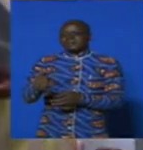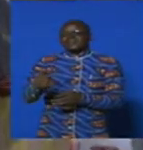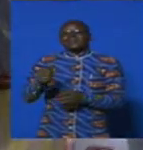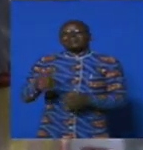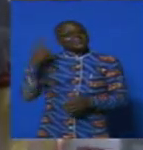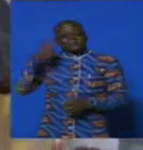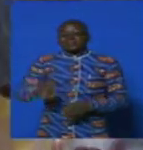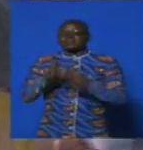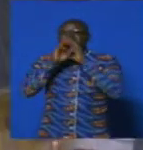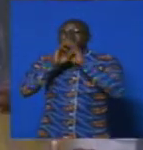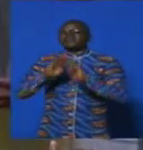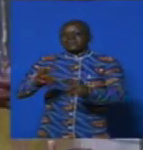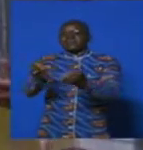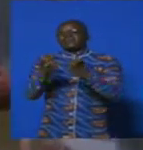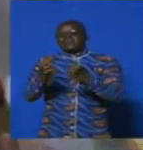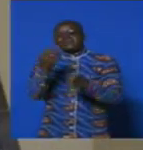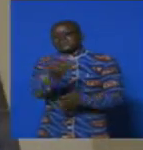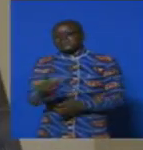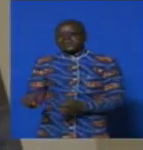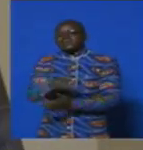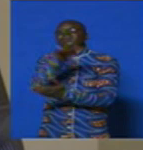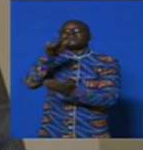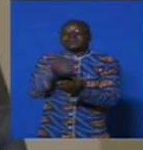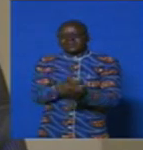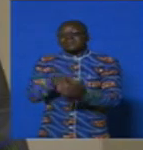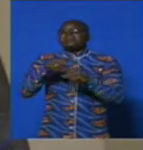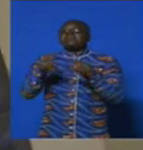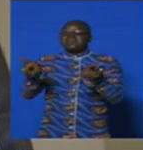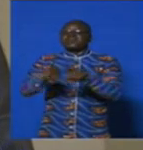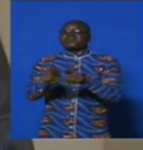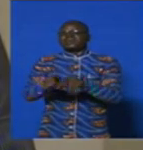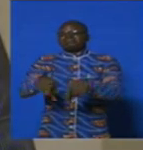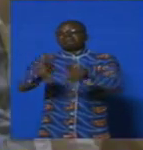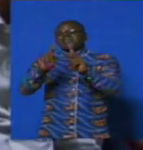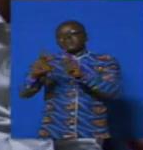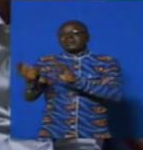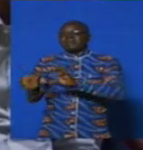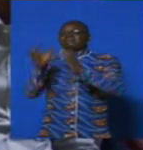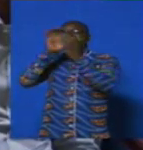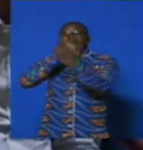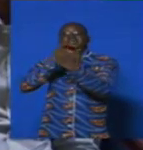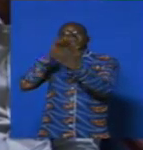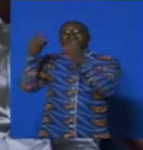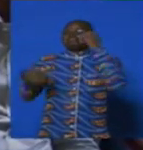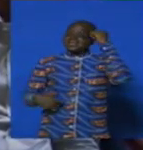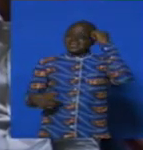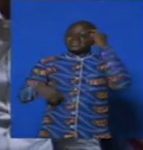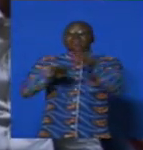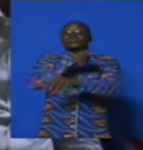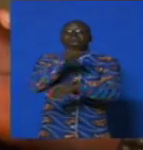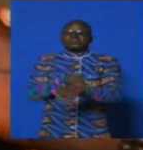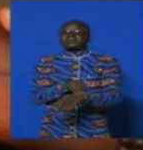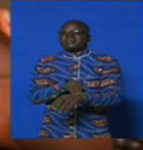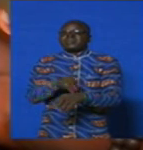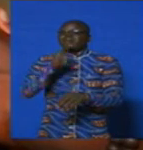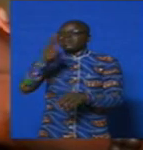aux besoins d'équipements sanitaires du centre Muras, mais aussi devra lui permettre de faire face à des maladies du moment. C'est vraiment un